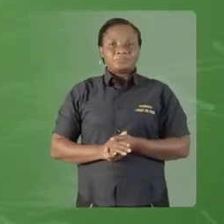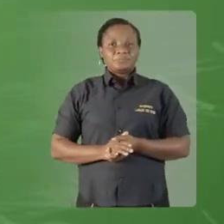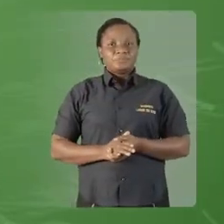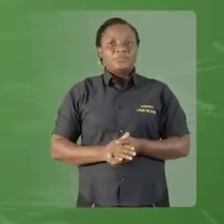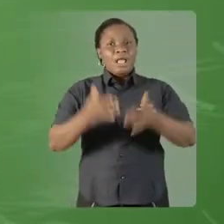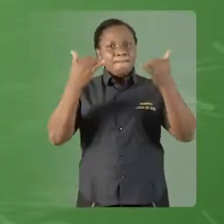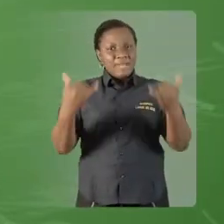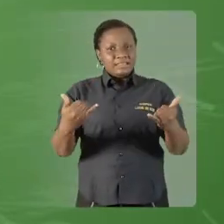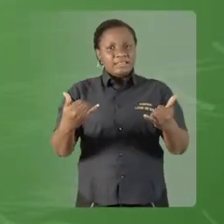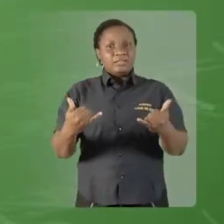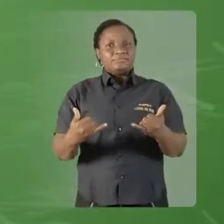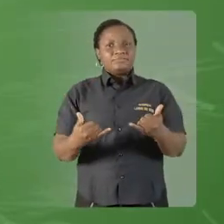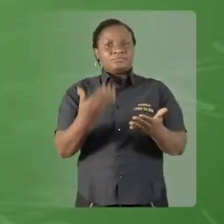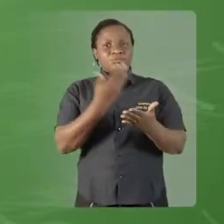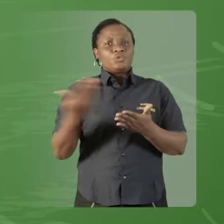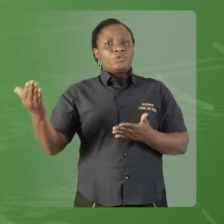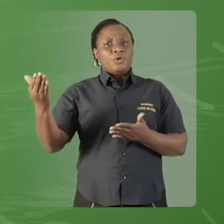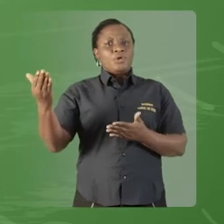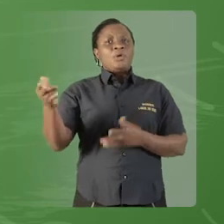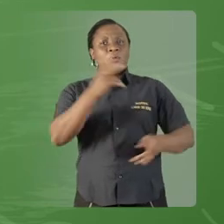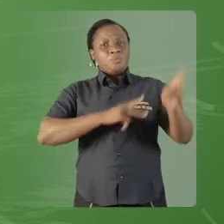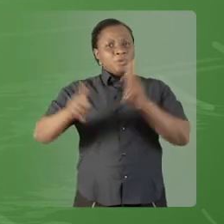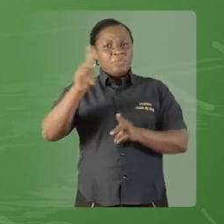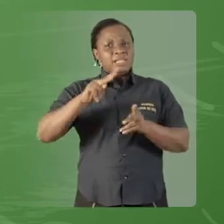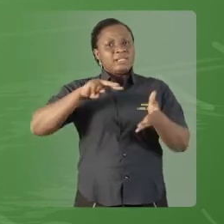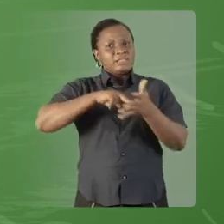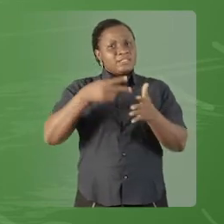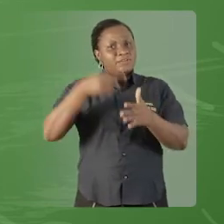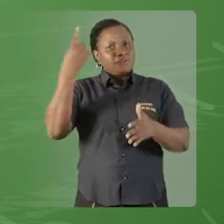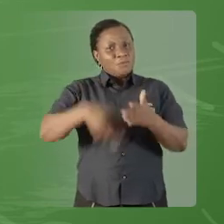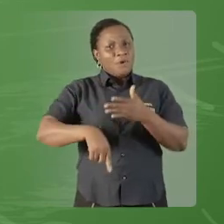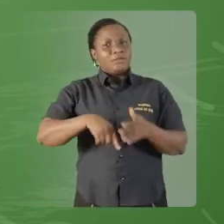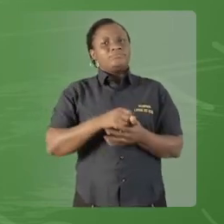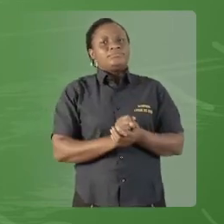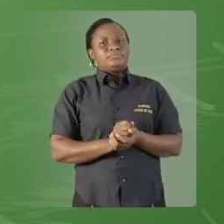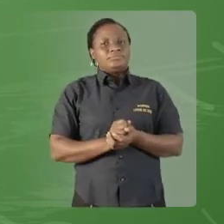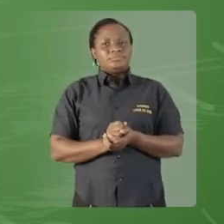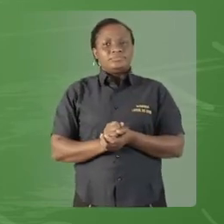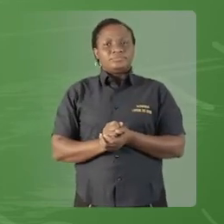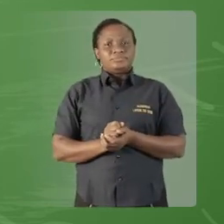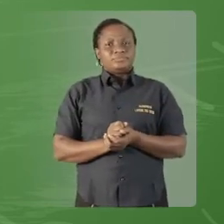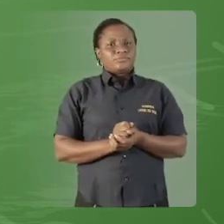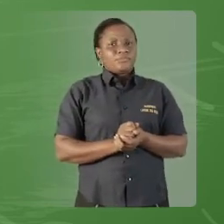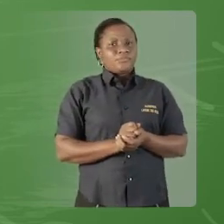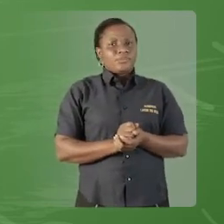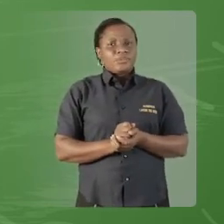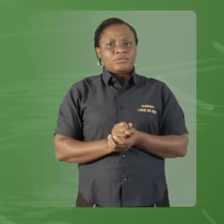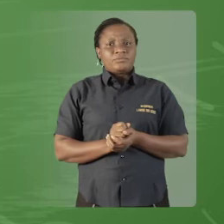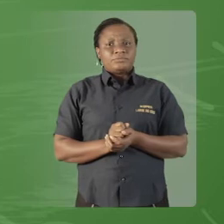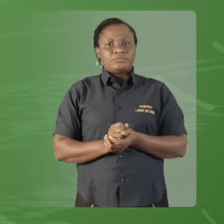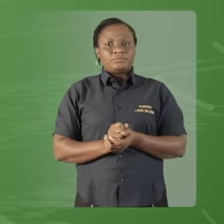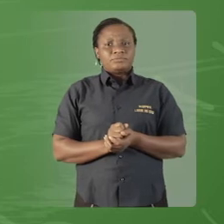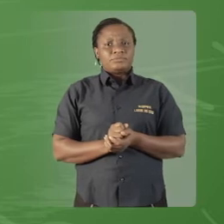1. La définition des équipements publics. Nous pouvons dire que les équipements